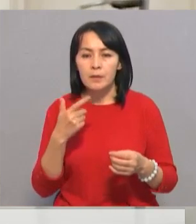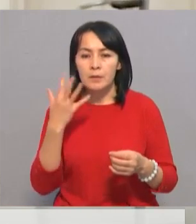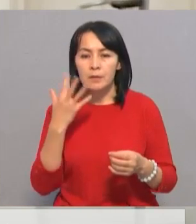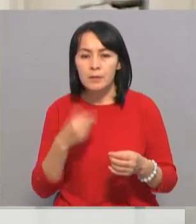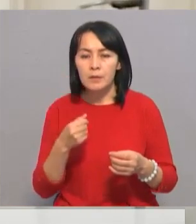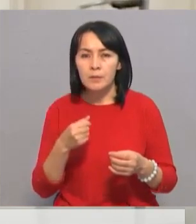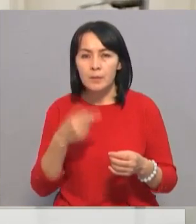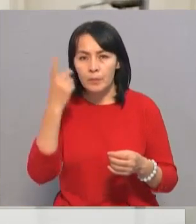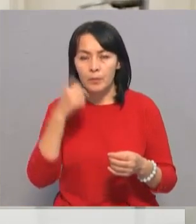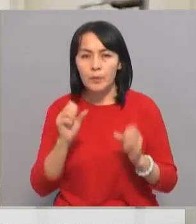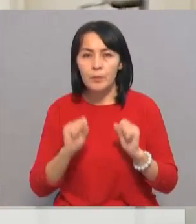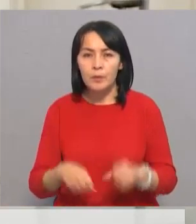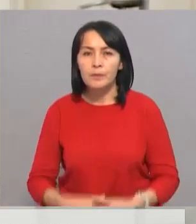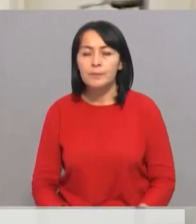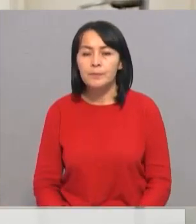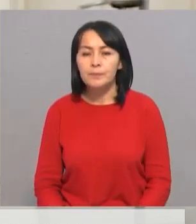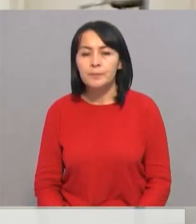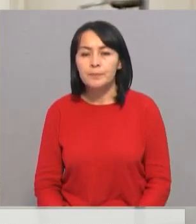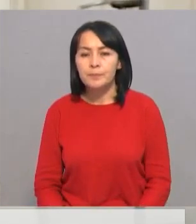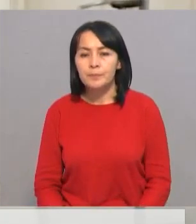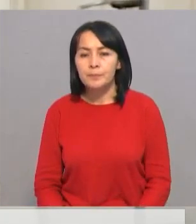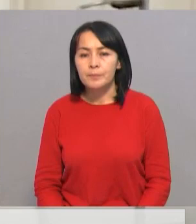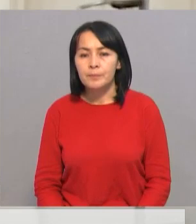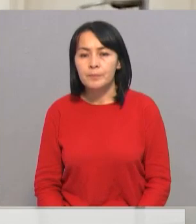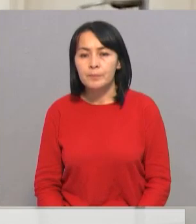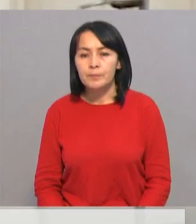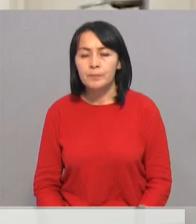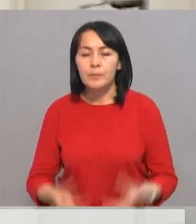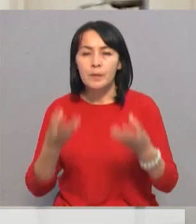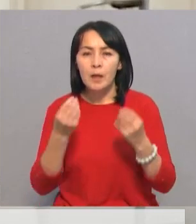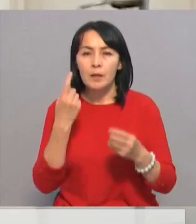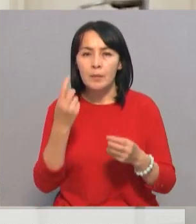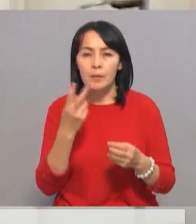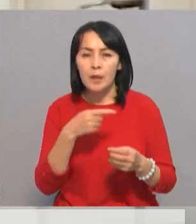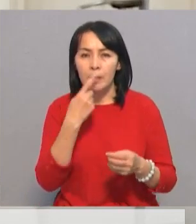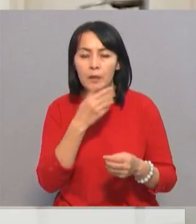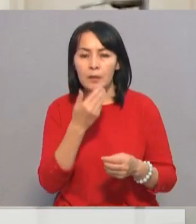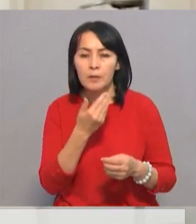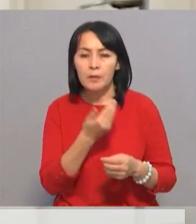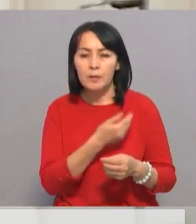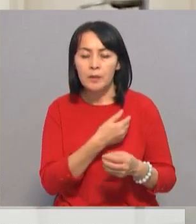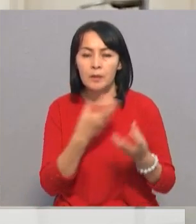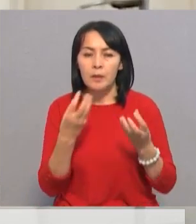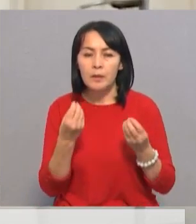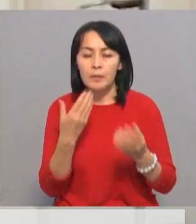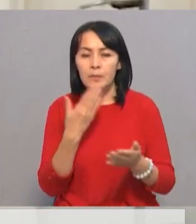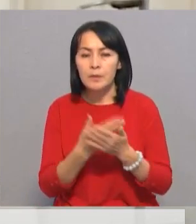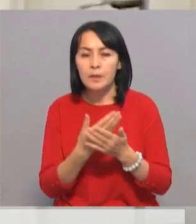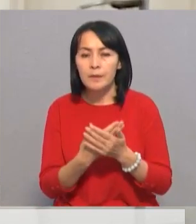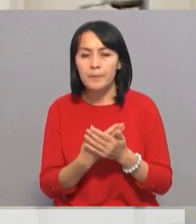цветімен айырмашылығы бар. Одан басқа, мұнда бізде не бар?